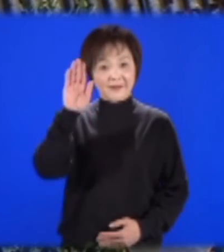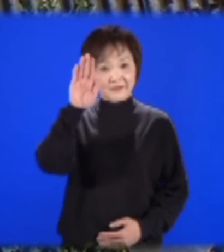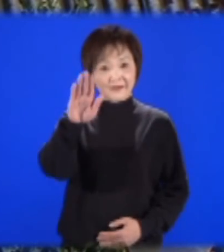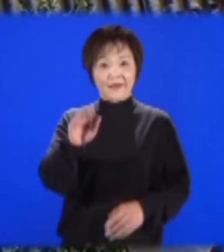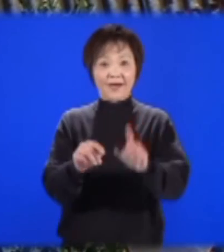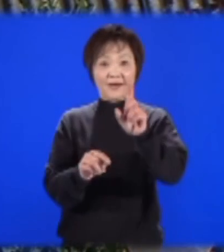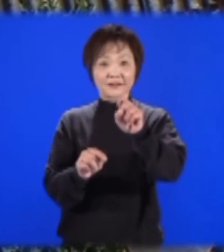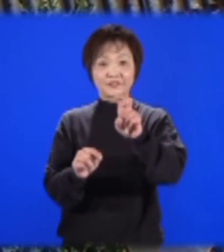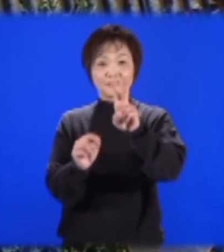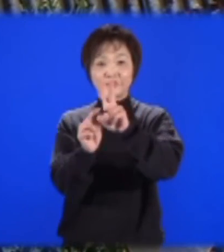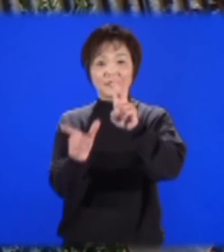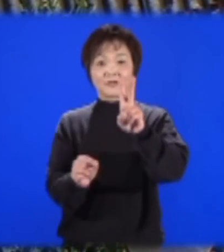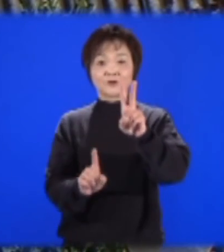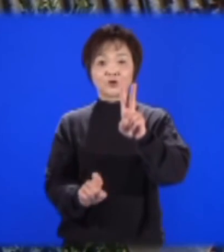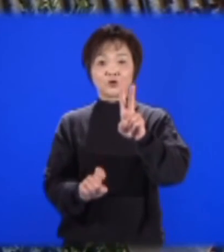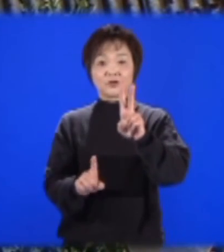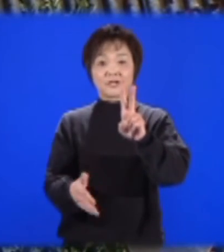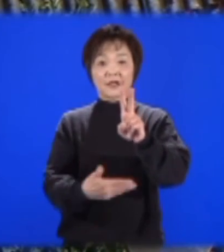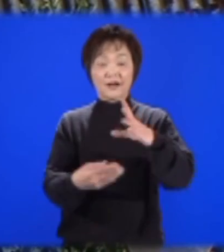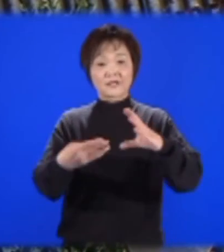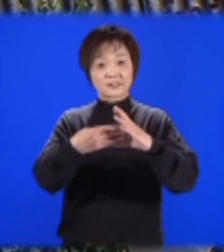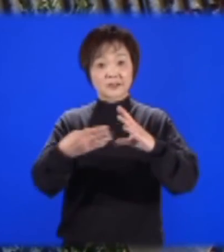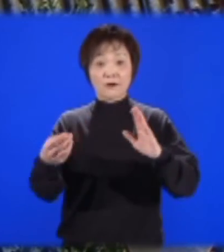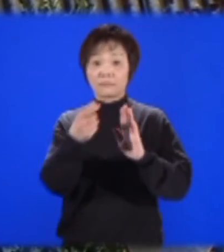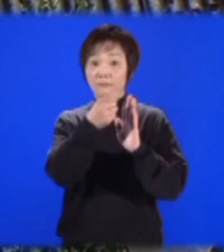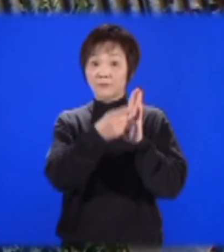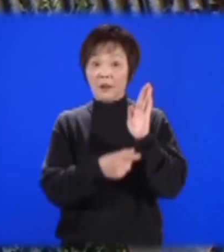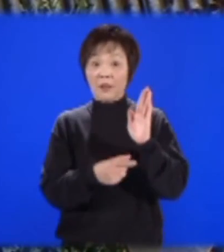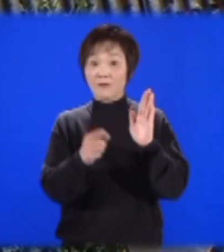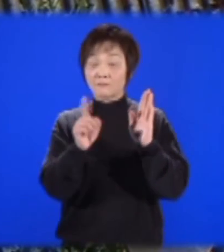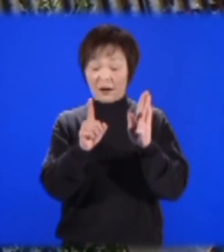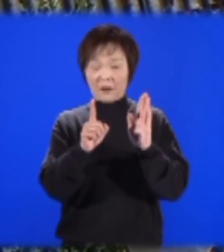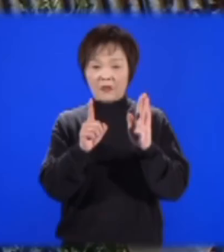次回12月11日からのチャンネル四日市は、